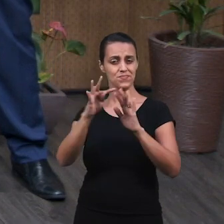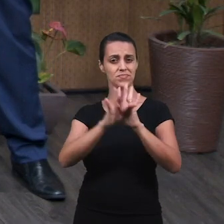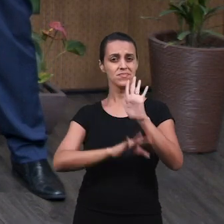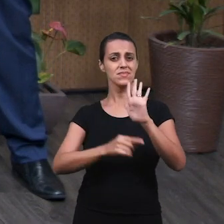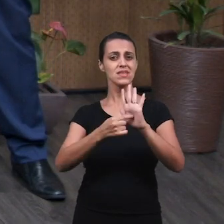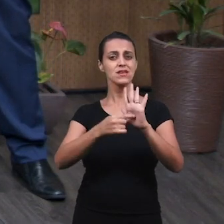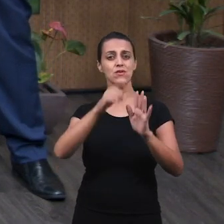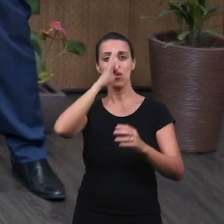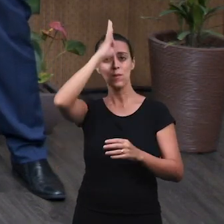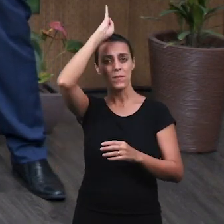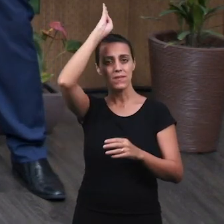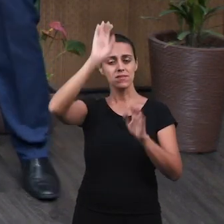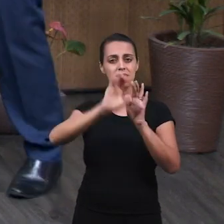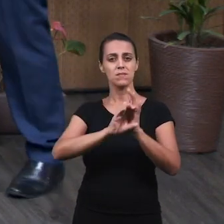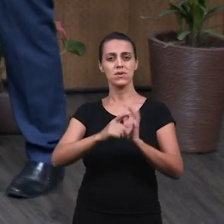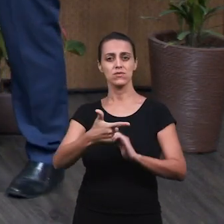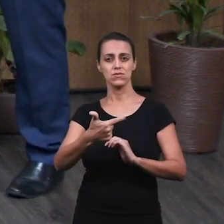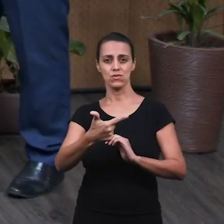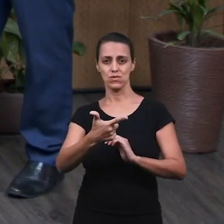dit: